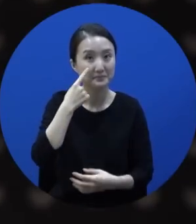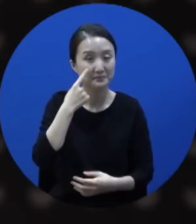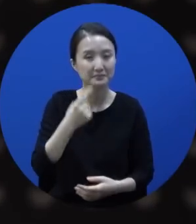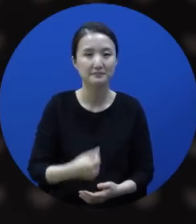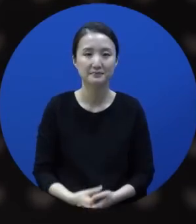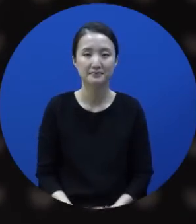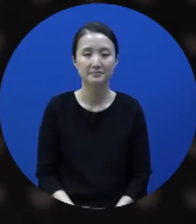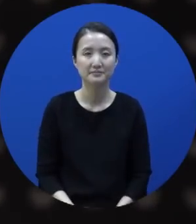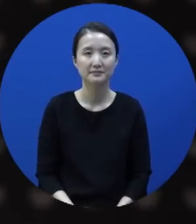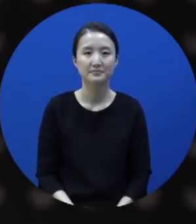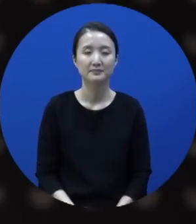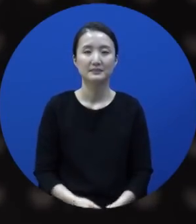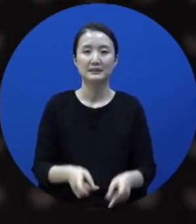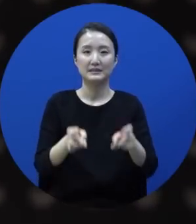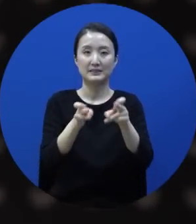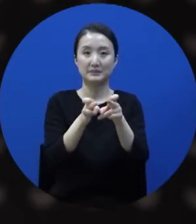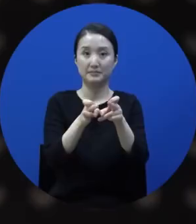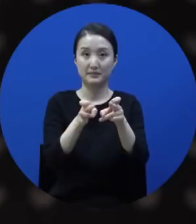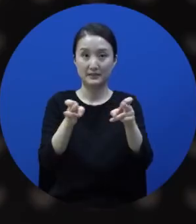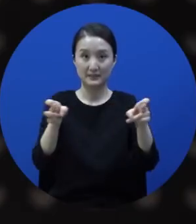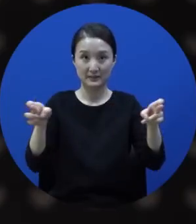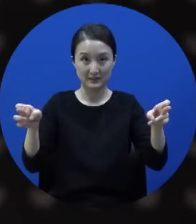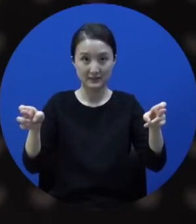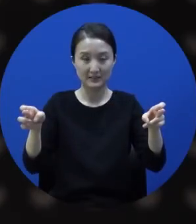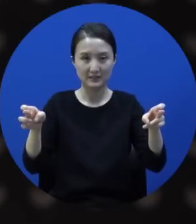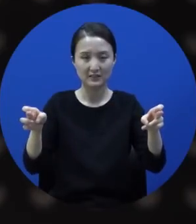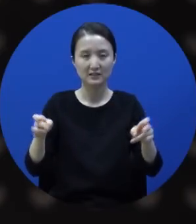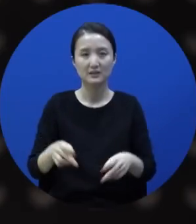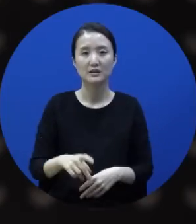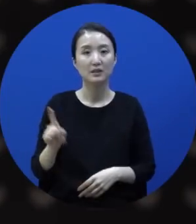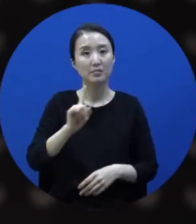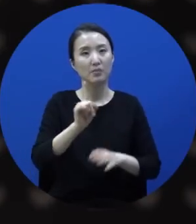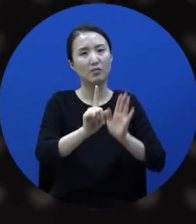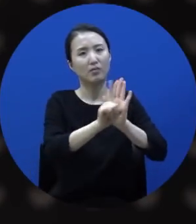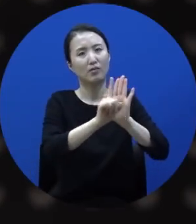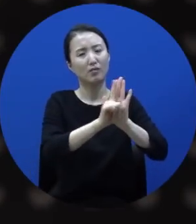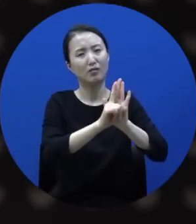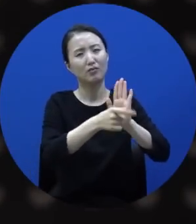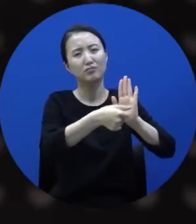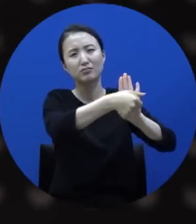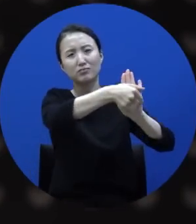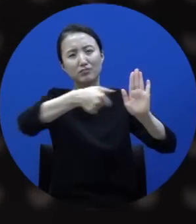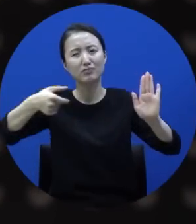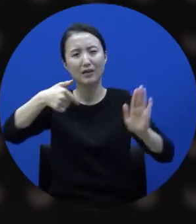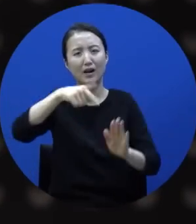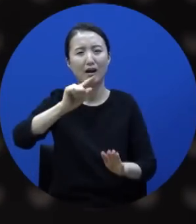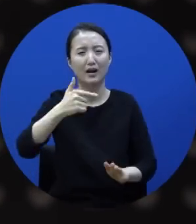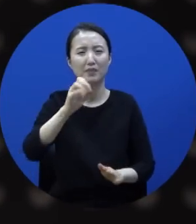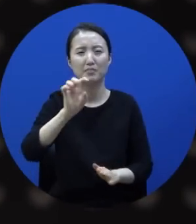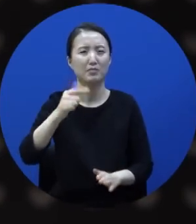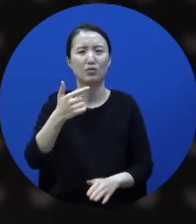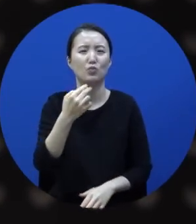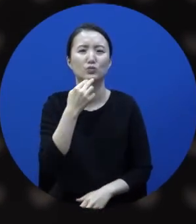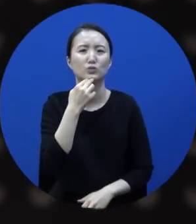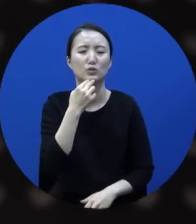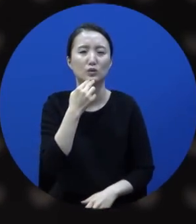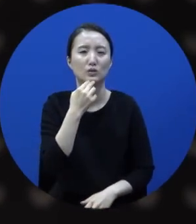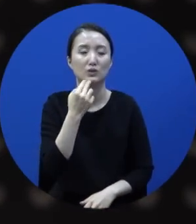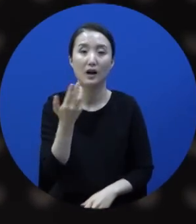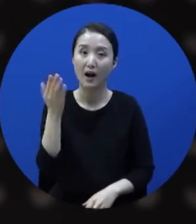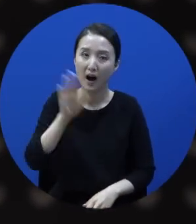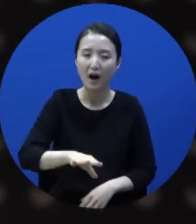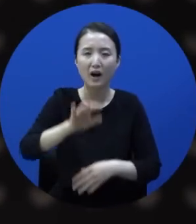없는 12층이에요. 거기에서 여러분들이 신발 가게를 오픈했어요. 어떻게 신발을 팔아야 될까요?